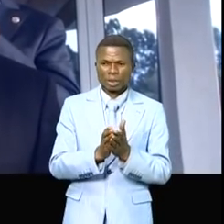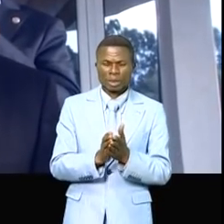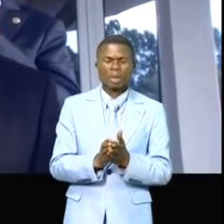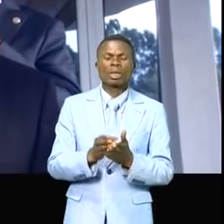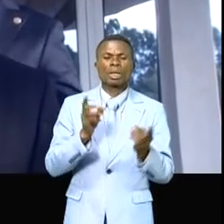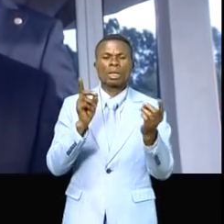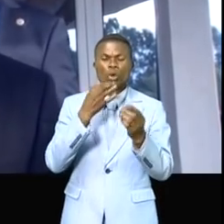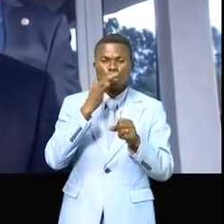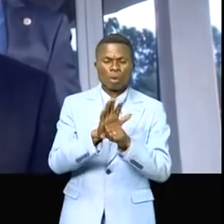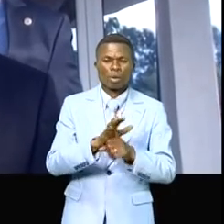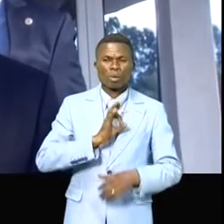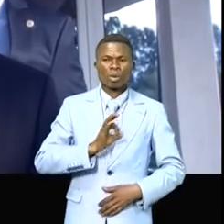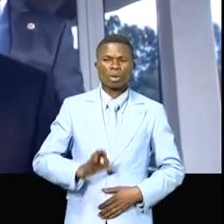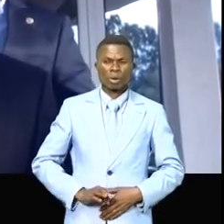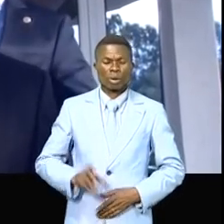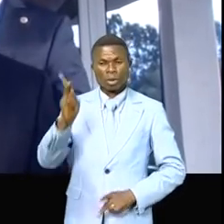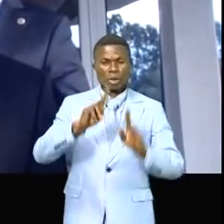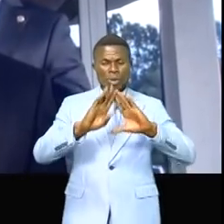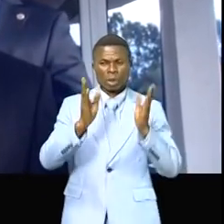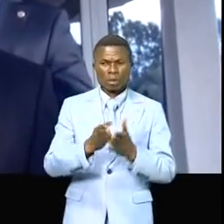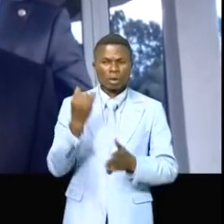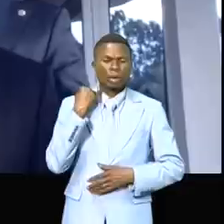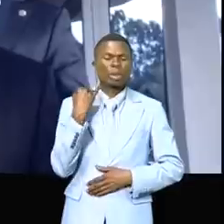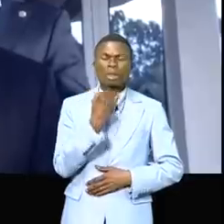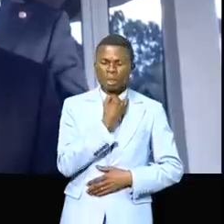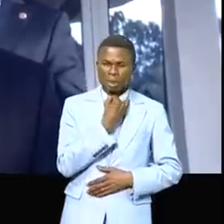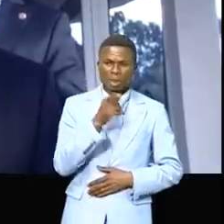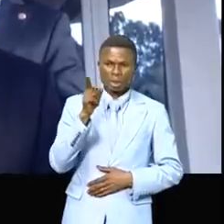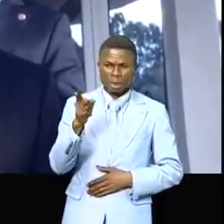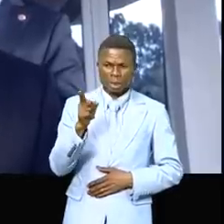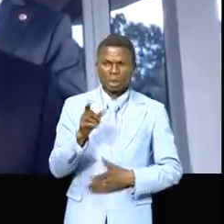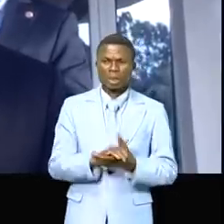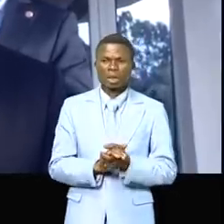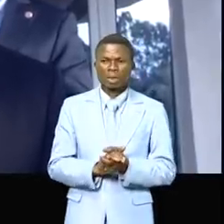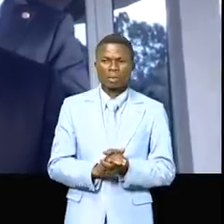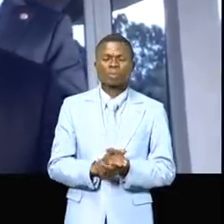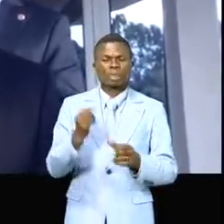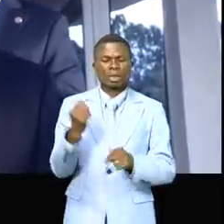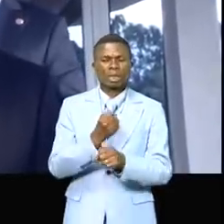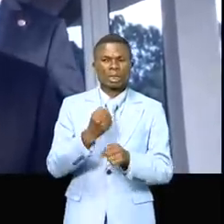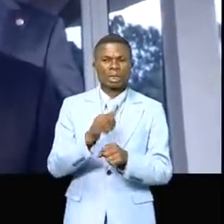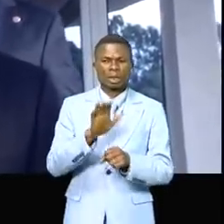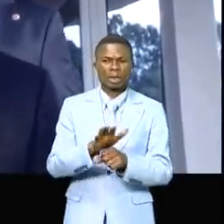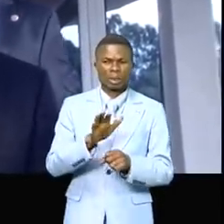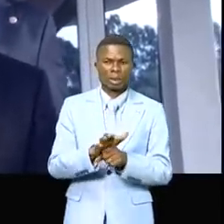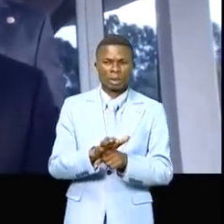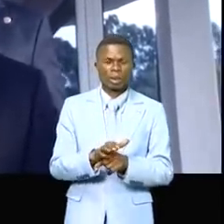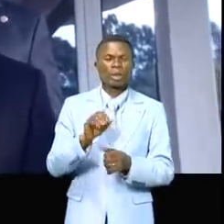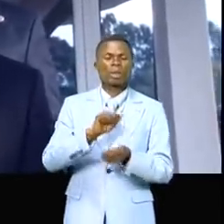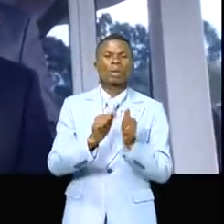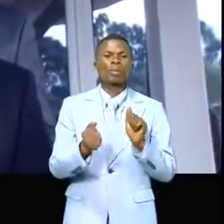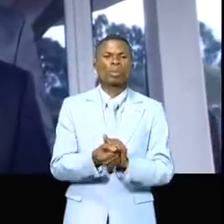excellente, notre coopération, quand le président va venir sur place, nous allons développer notre coopération, entre autres, dans le